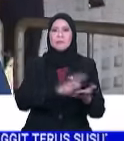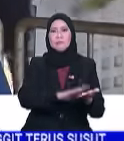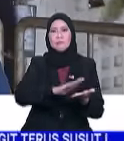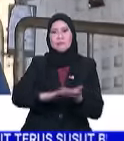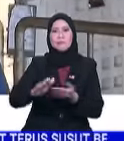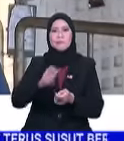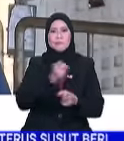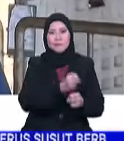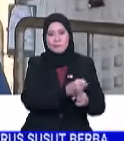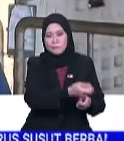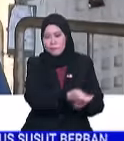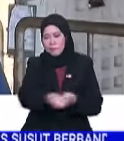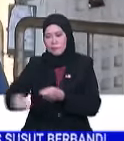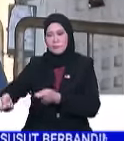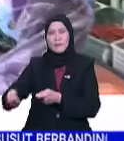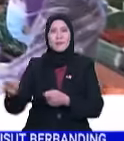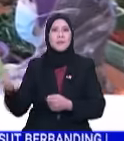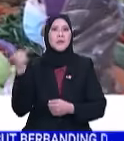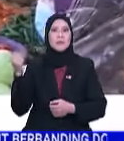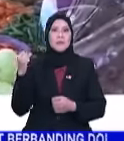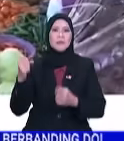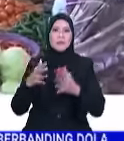kerja-kerja sanitasi di Pasar Besar Seremban.